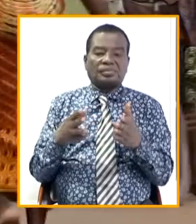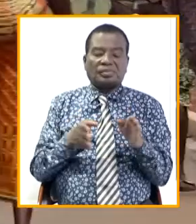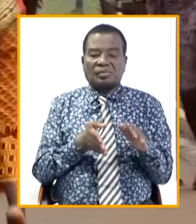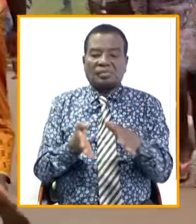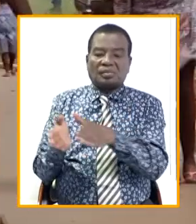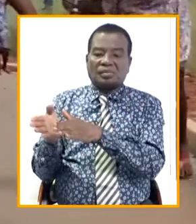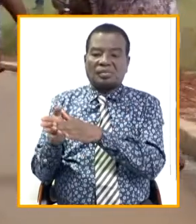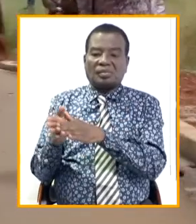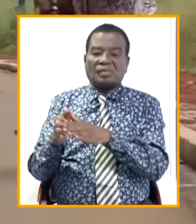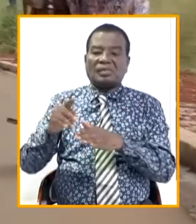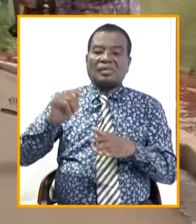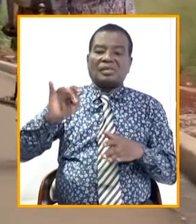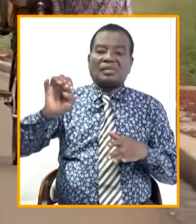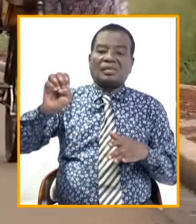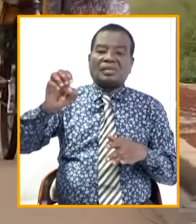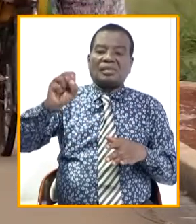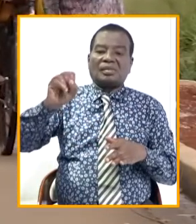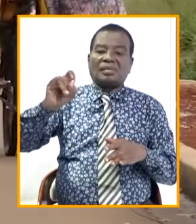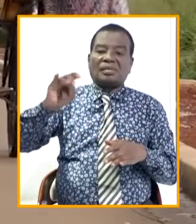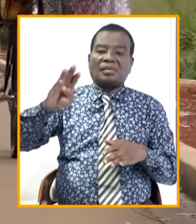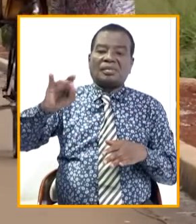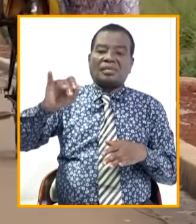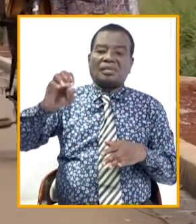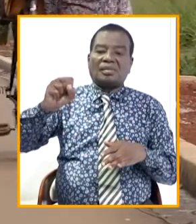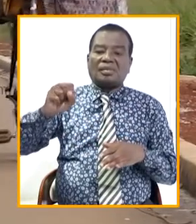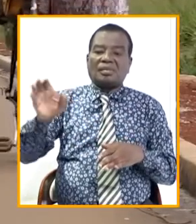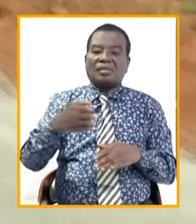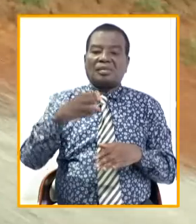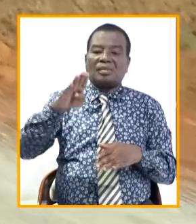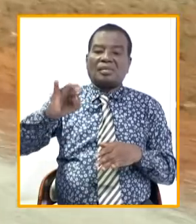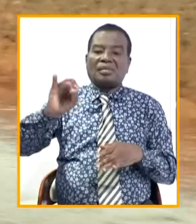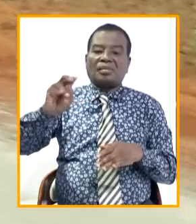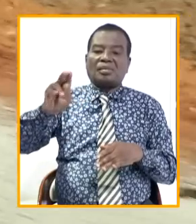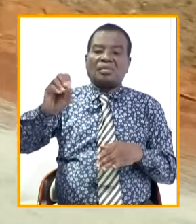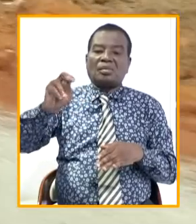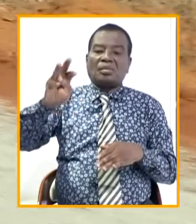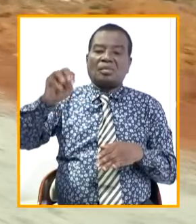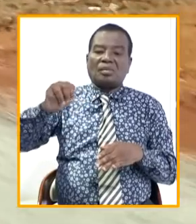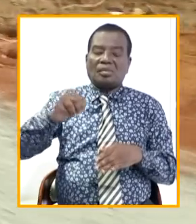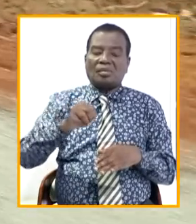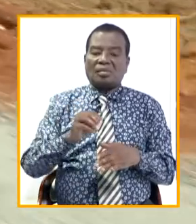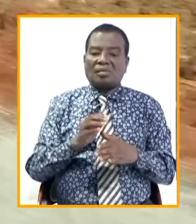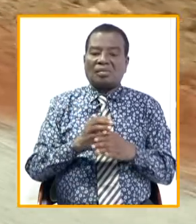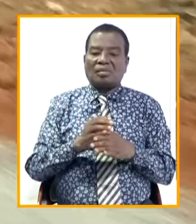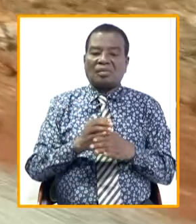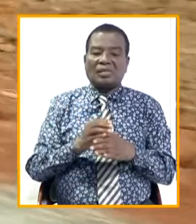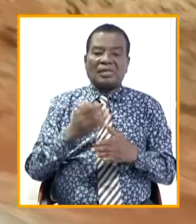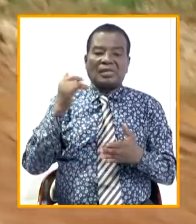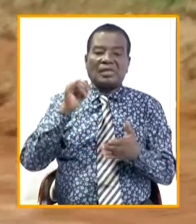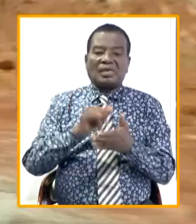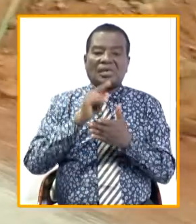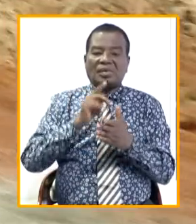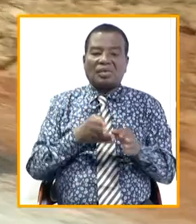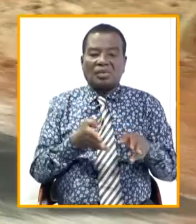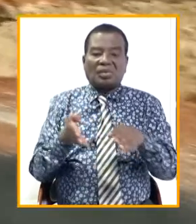Route Thiébissou-Béoumi via Sakassou. 74 km dont 32, précisément le tronçon Thiébissou-Sakassou